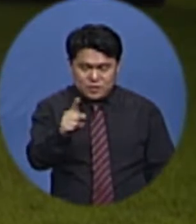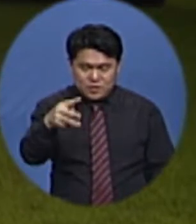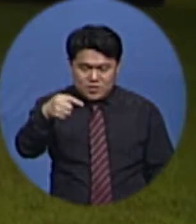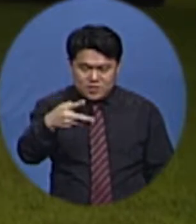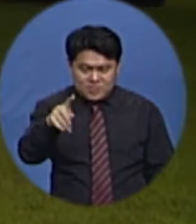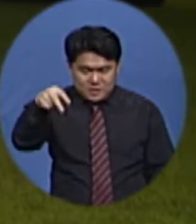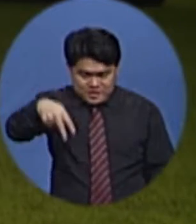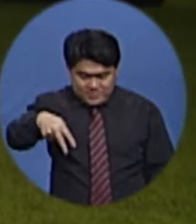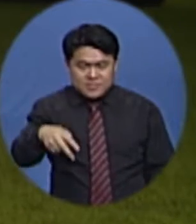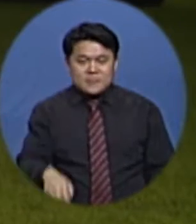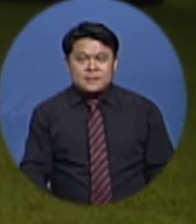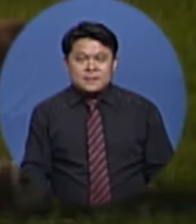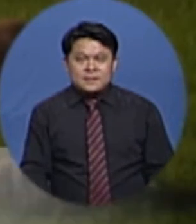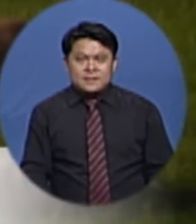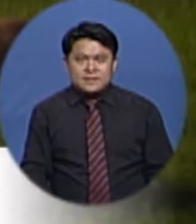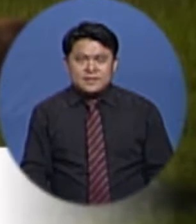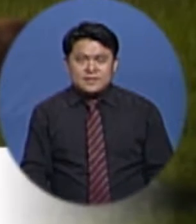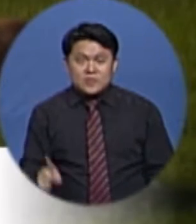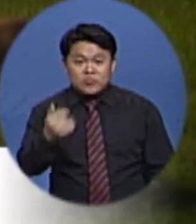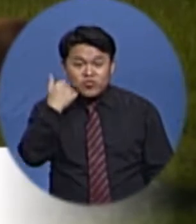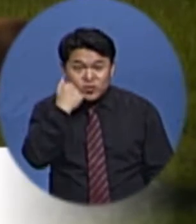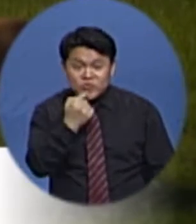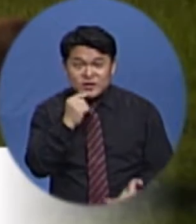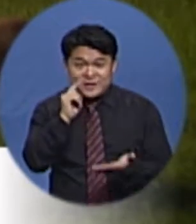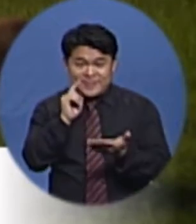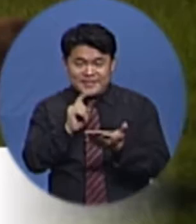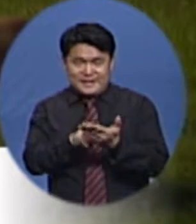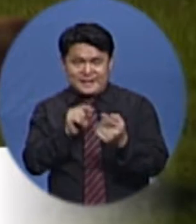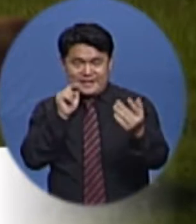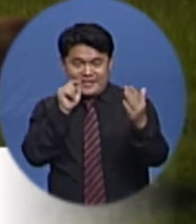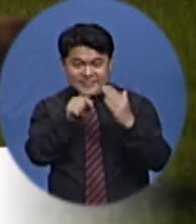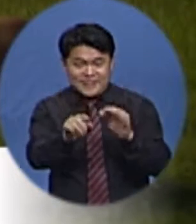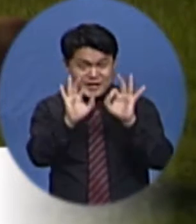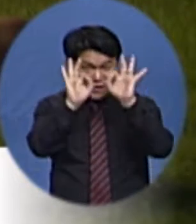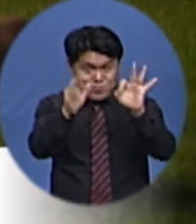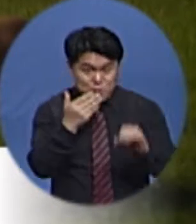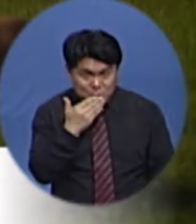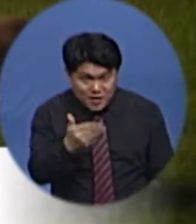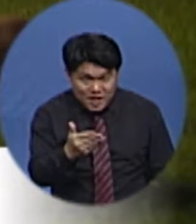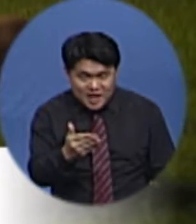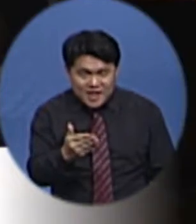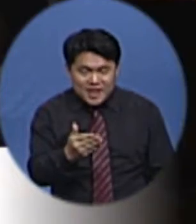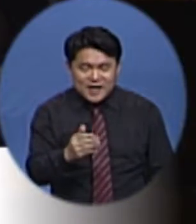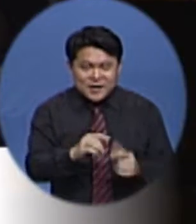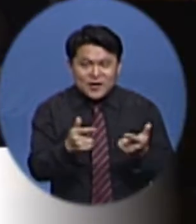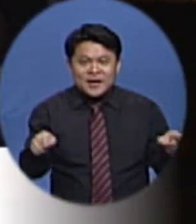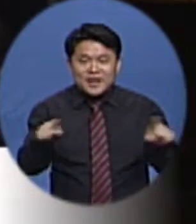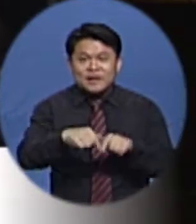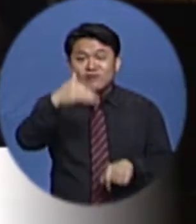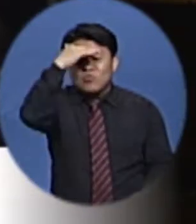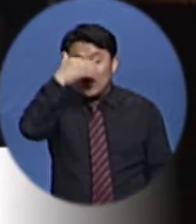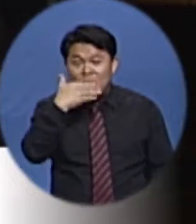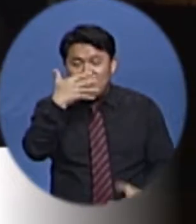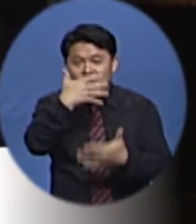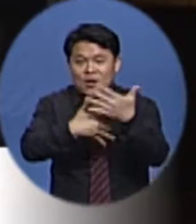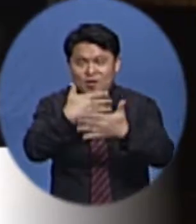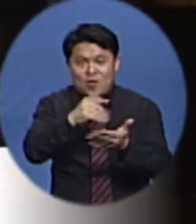있다. 누구나가 쉽게 접근을 할 수 있는 공간에서 다 같이 볼 수 있는 영화로